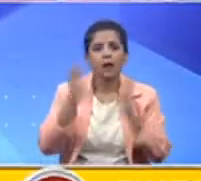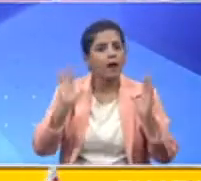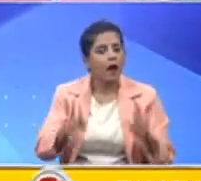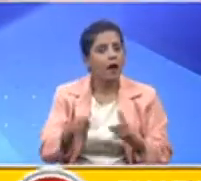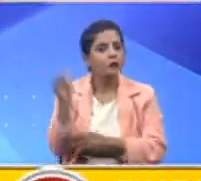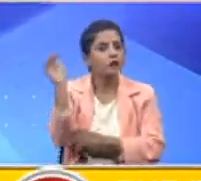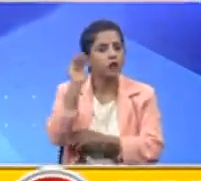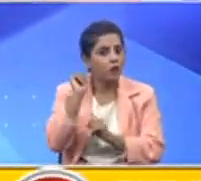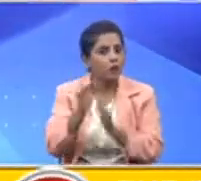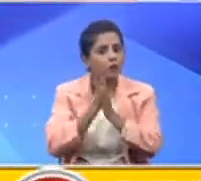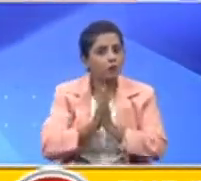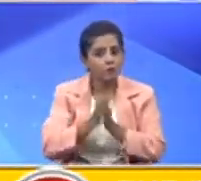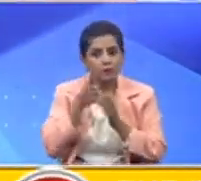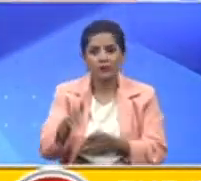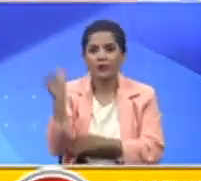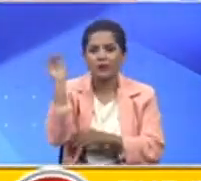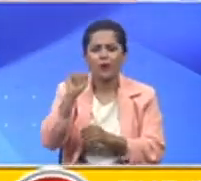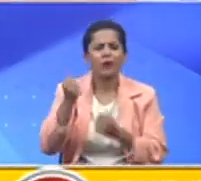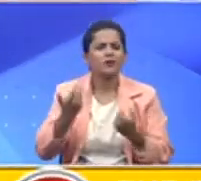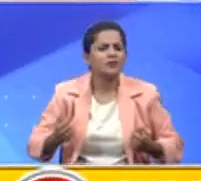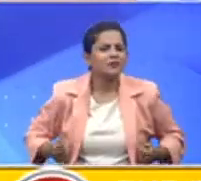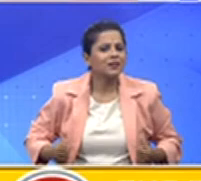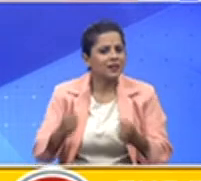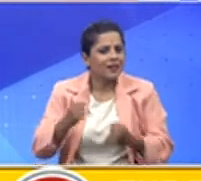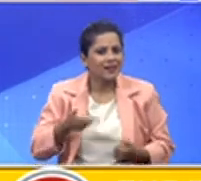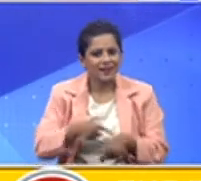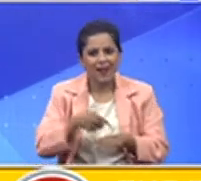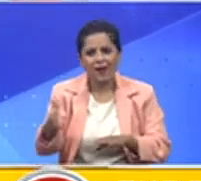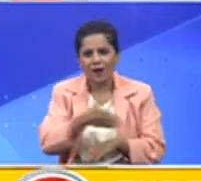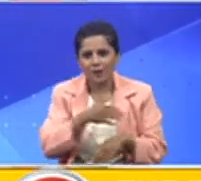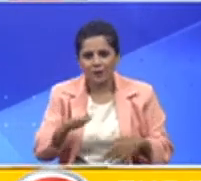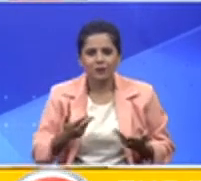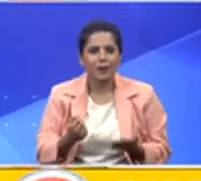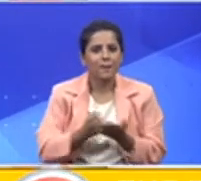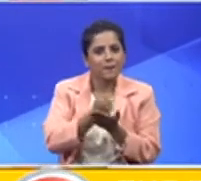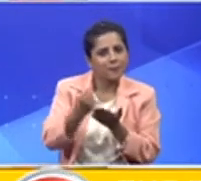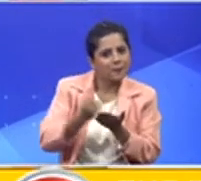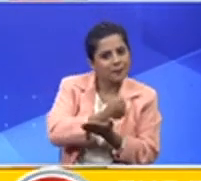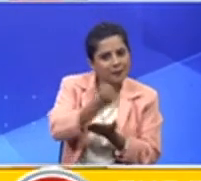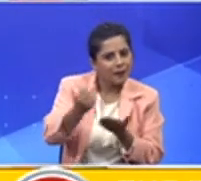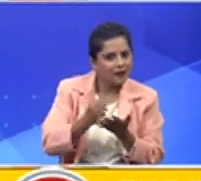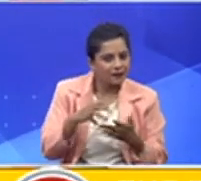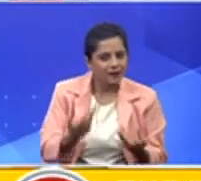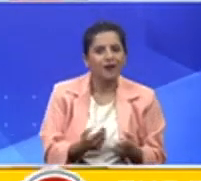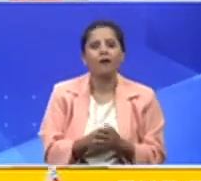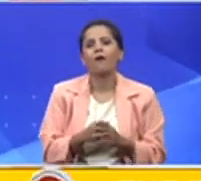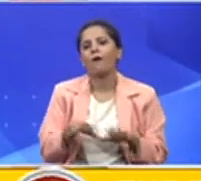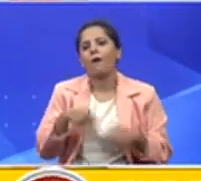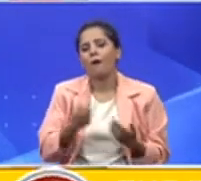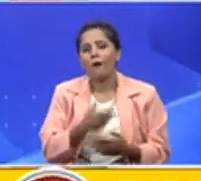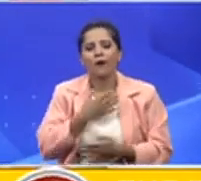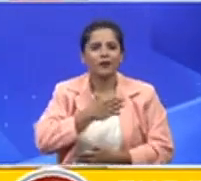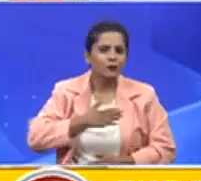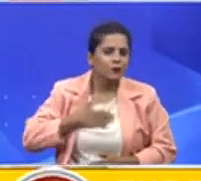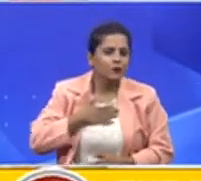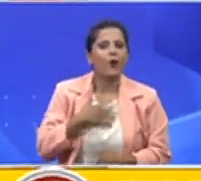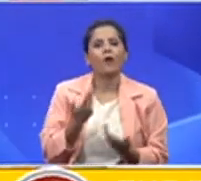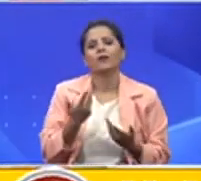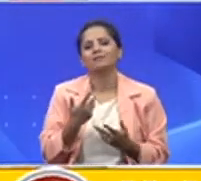सावन के जूले, सावन की महदी, सावन के उत्सव